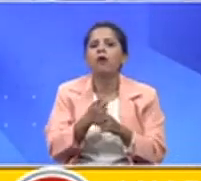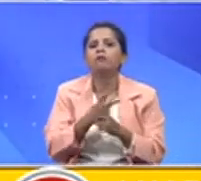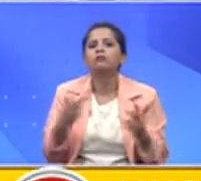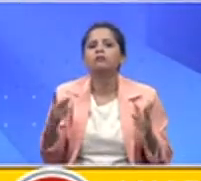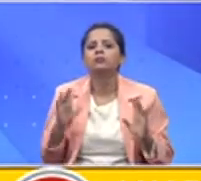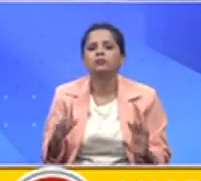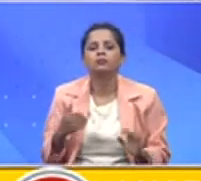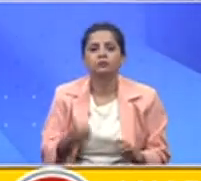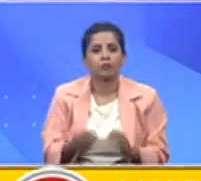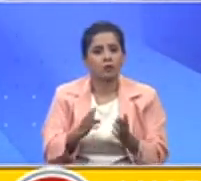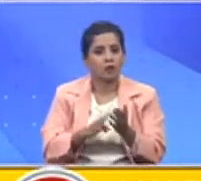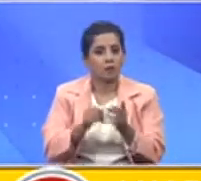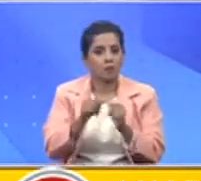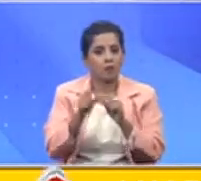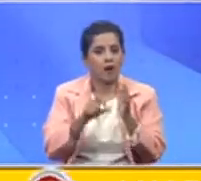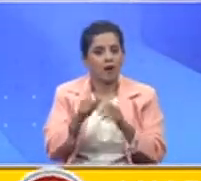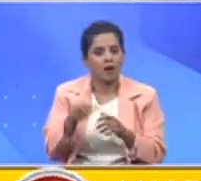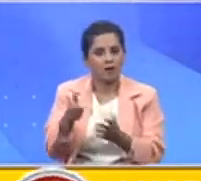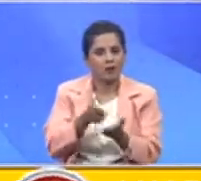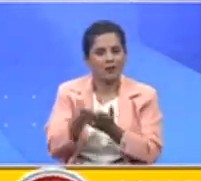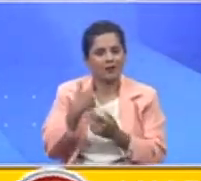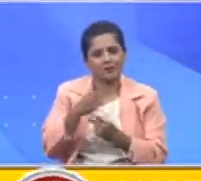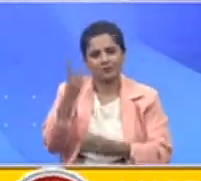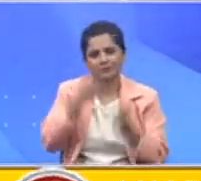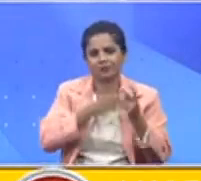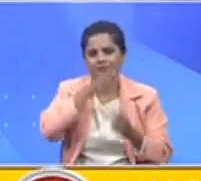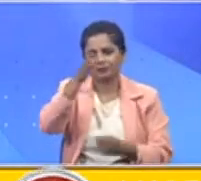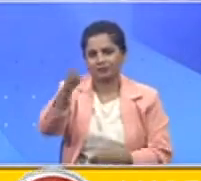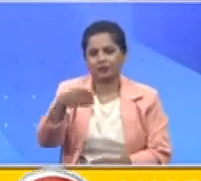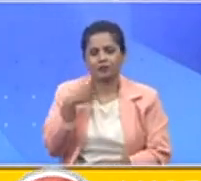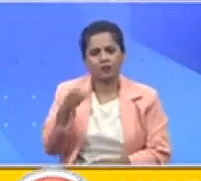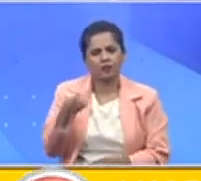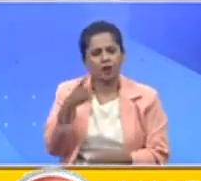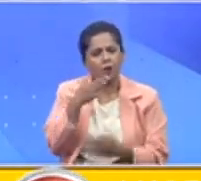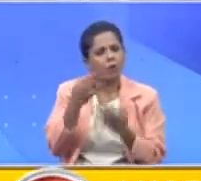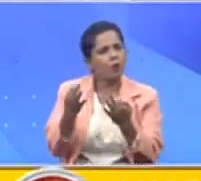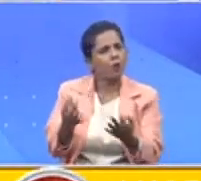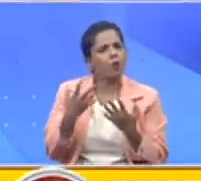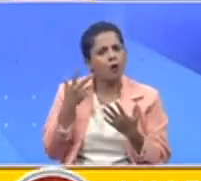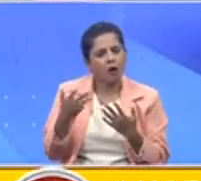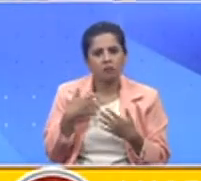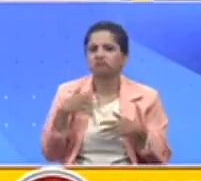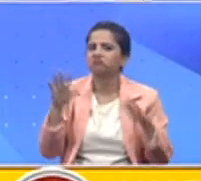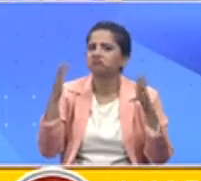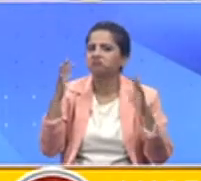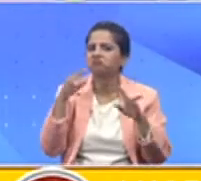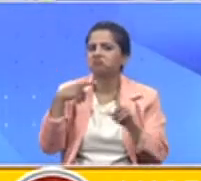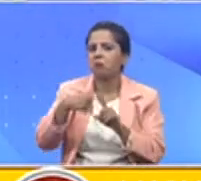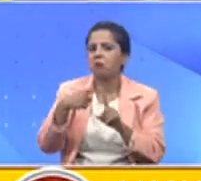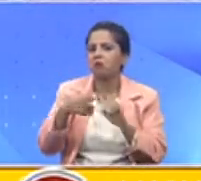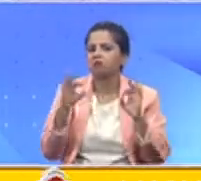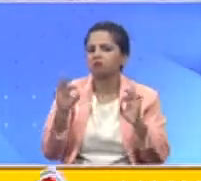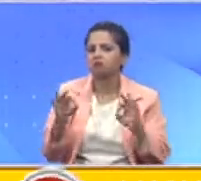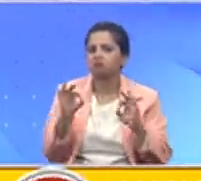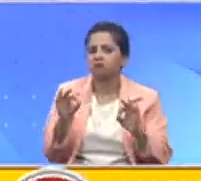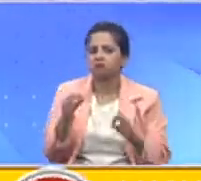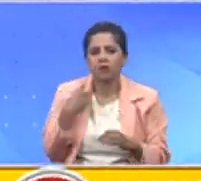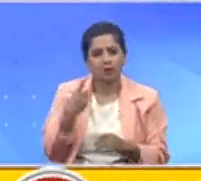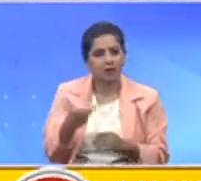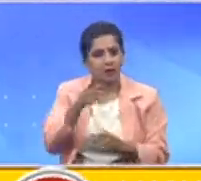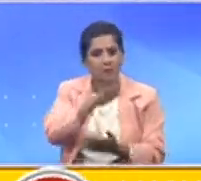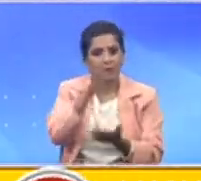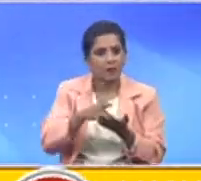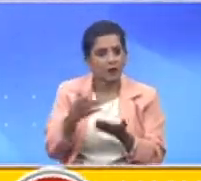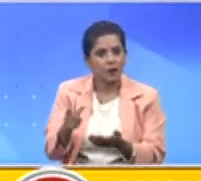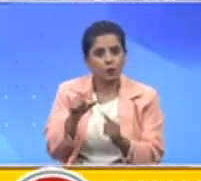माना गाउ की यातरा के दोरान मैंने उनके इस यूनिक प्रयास की सरहना की थी, मैंने देव भूमी